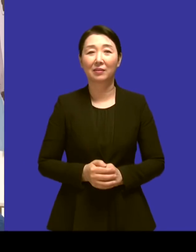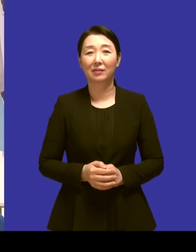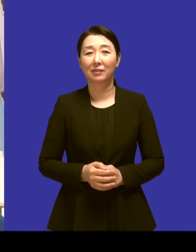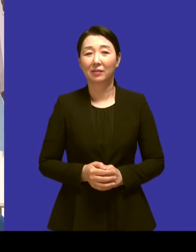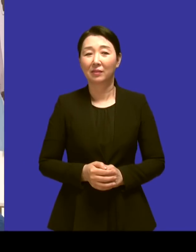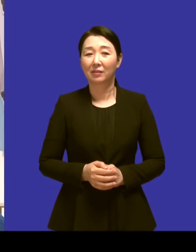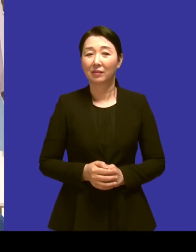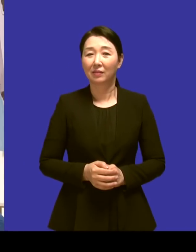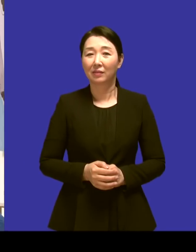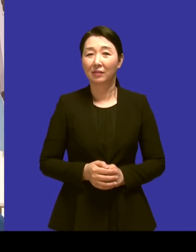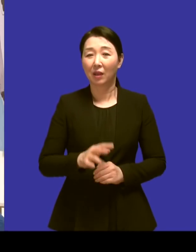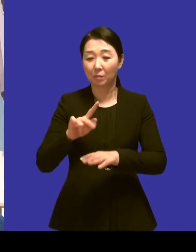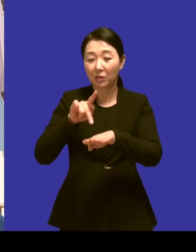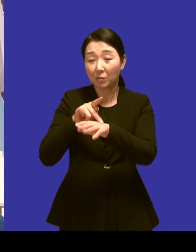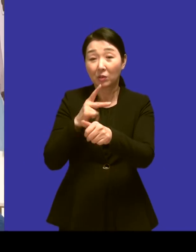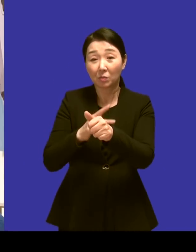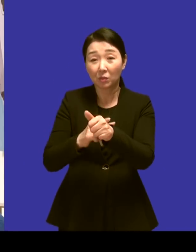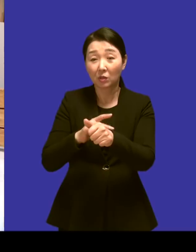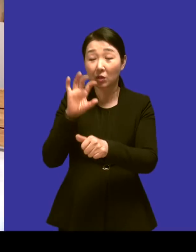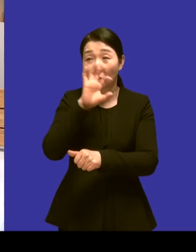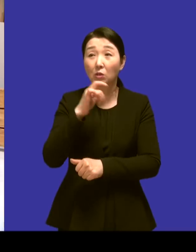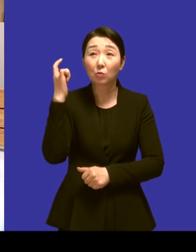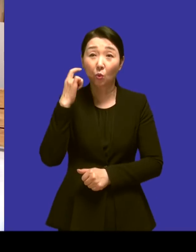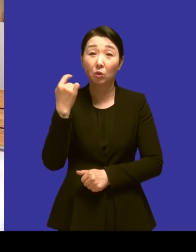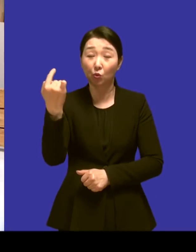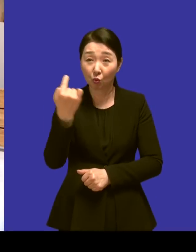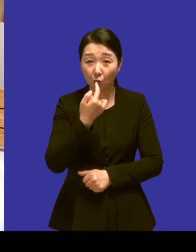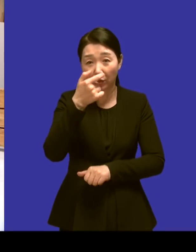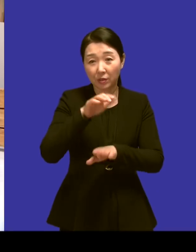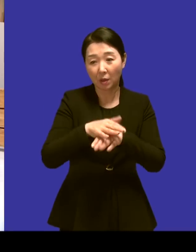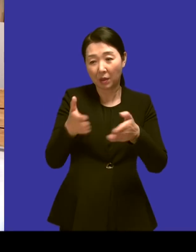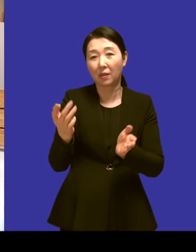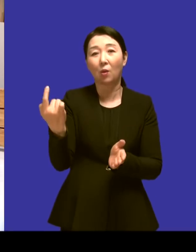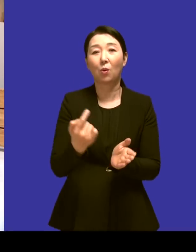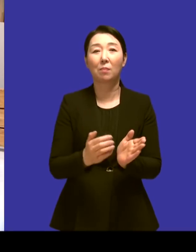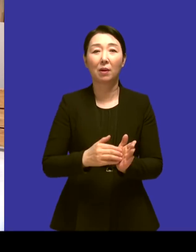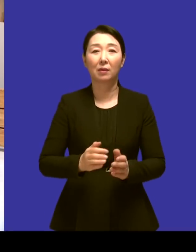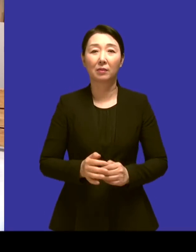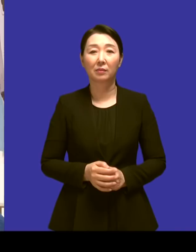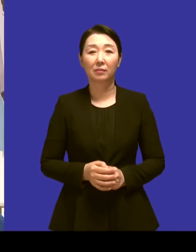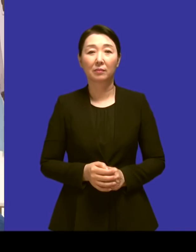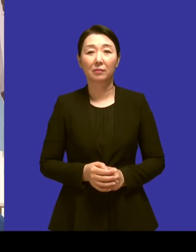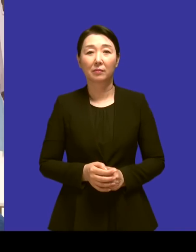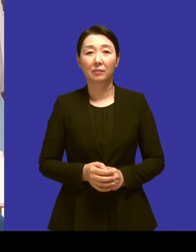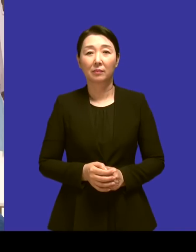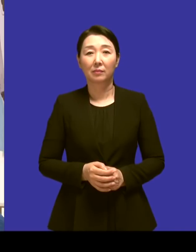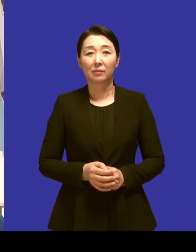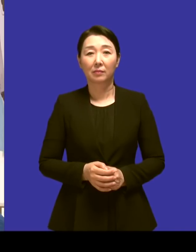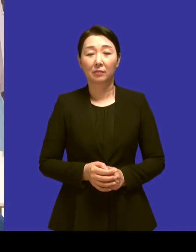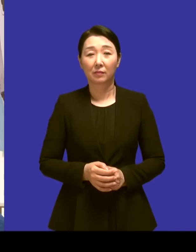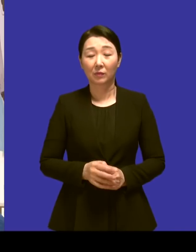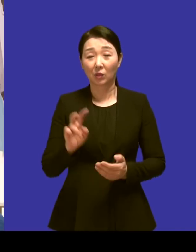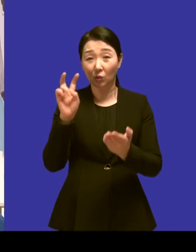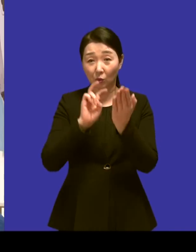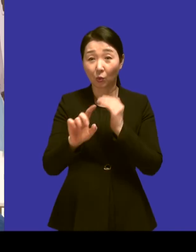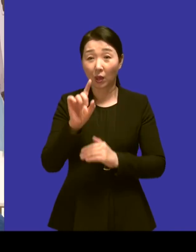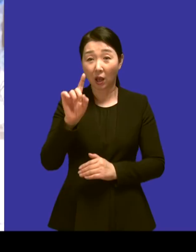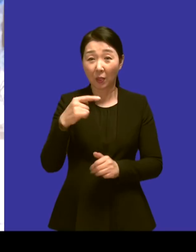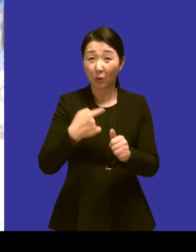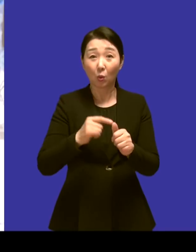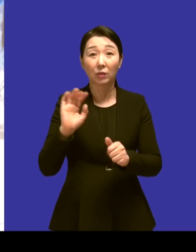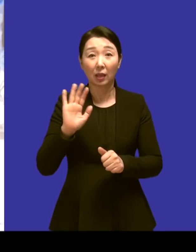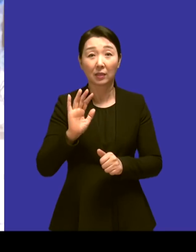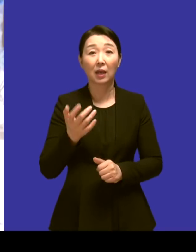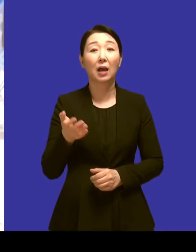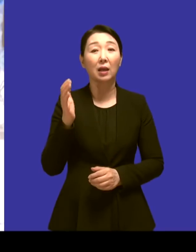그 필리핀 선생님이 그 연습 소리 듣고 올라오셨어요, 채플실에. 그리고 나서는 그 한 곡 자체가 약간 욕까지는